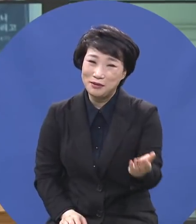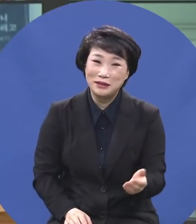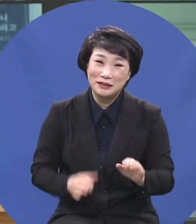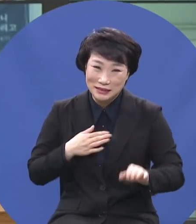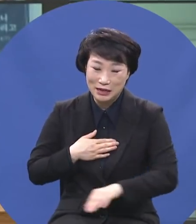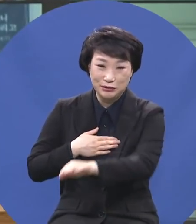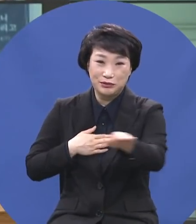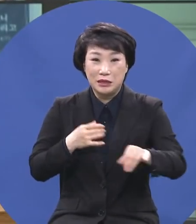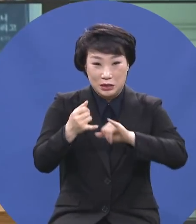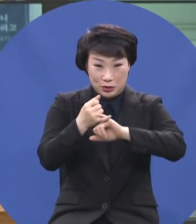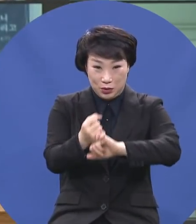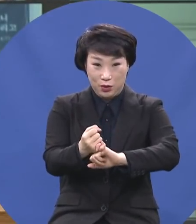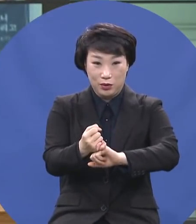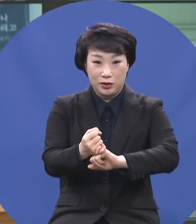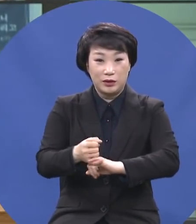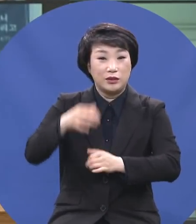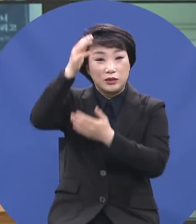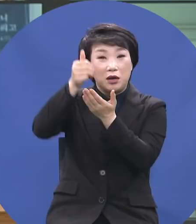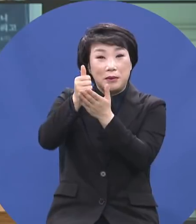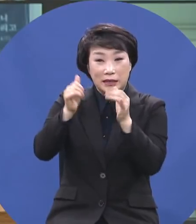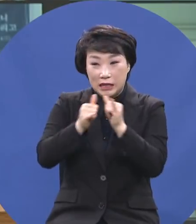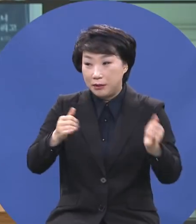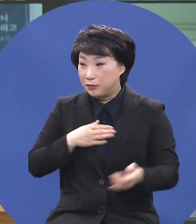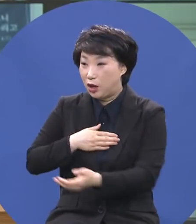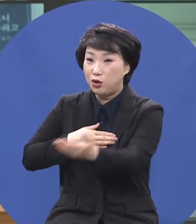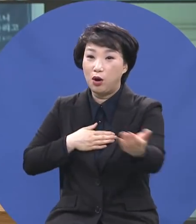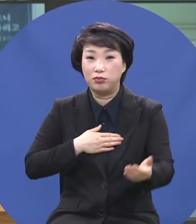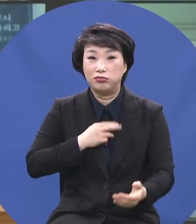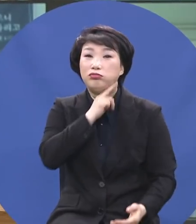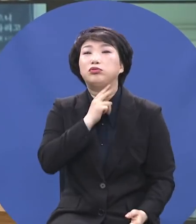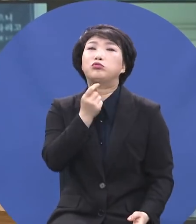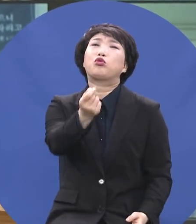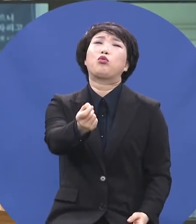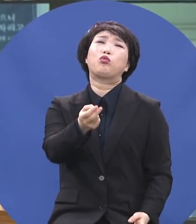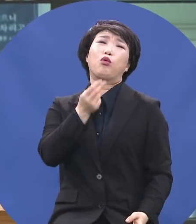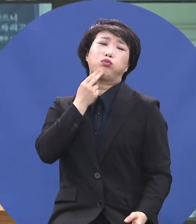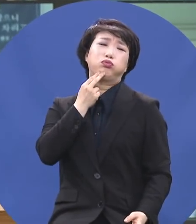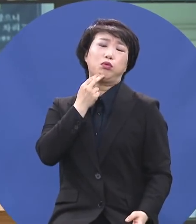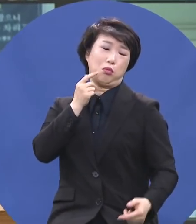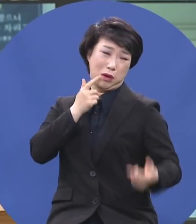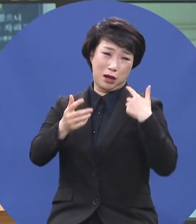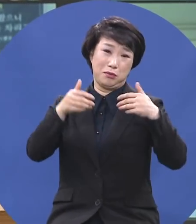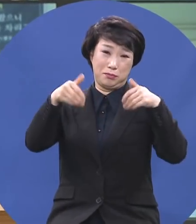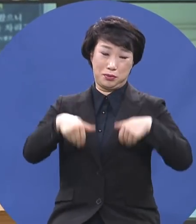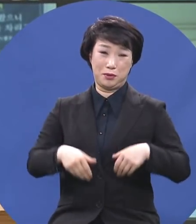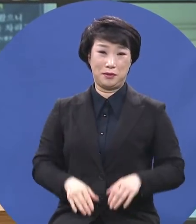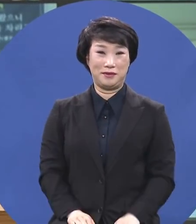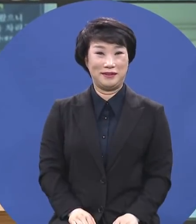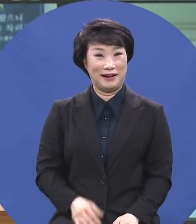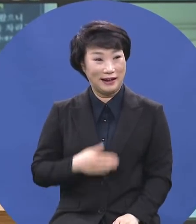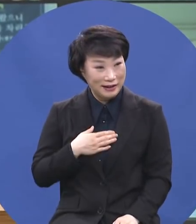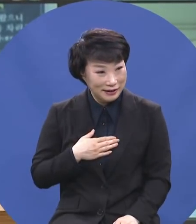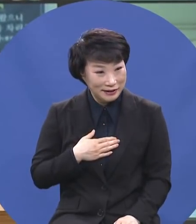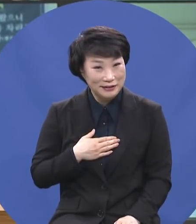우리는 무슨 일이 있어도 성령의 사람이라는데 의심의 여지가 없어야 된다.